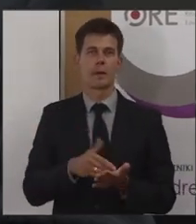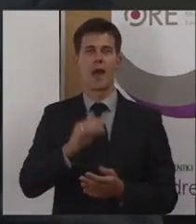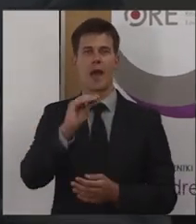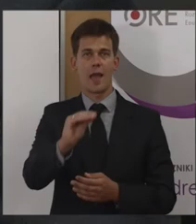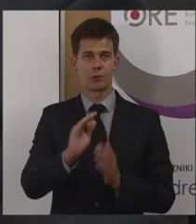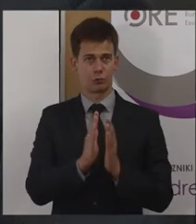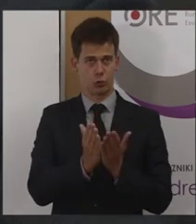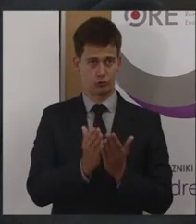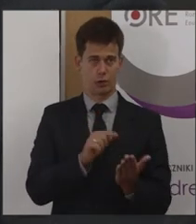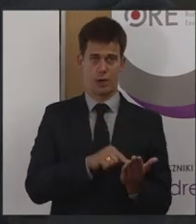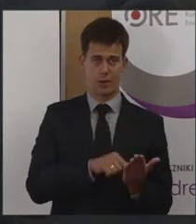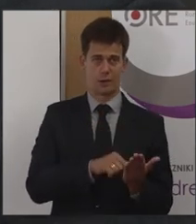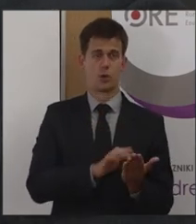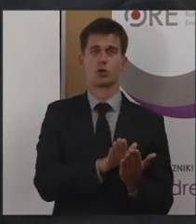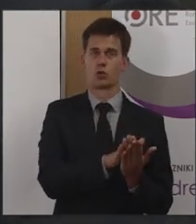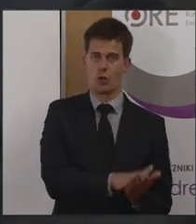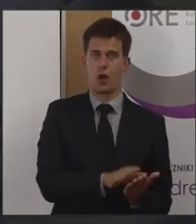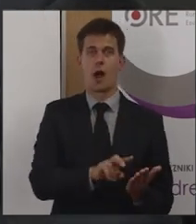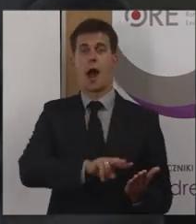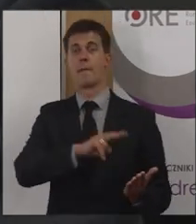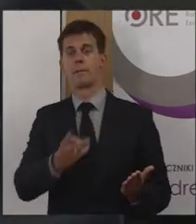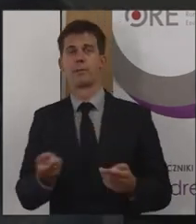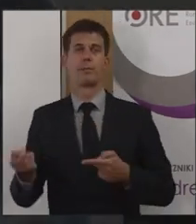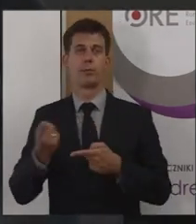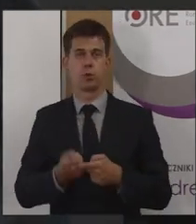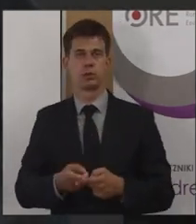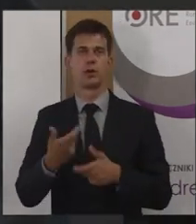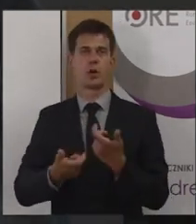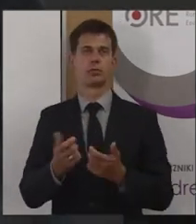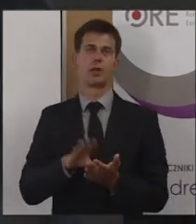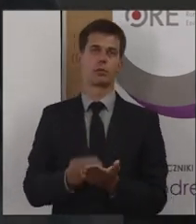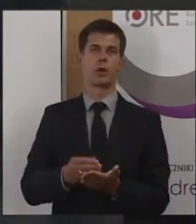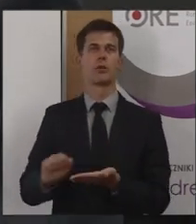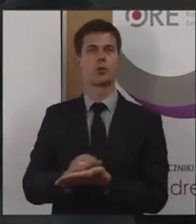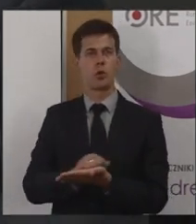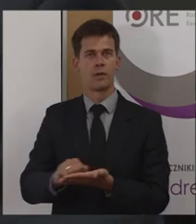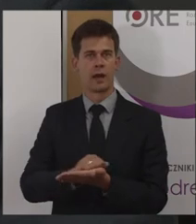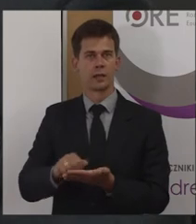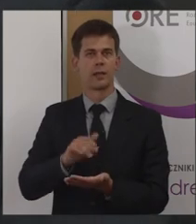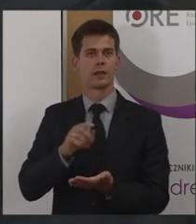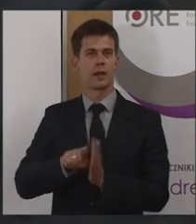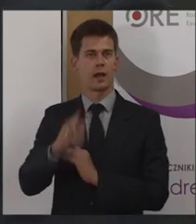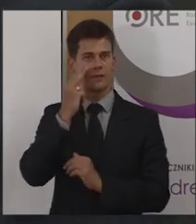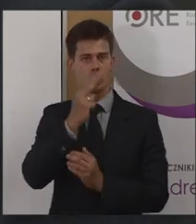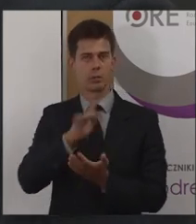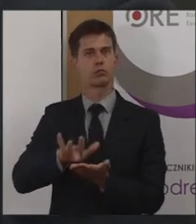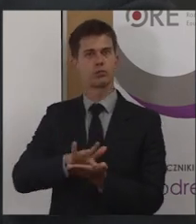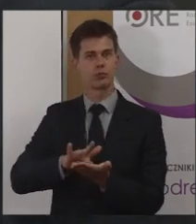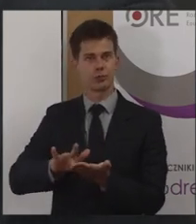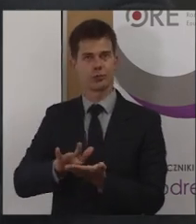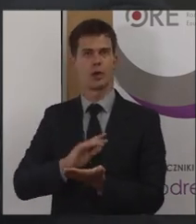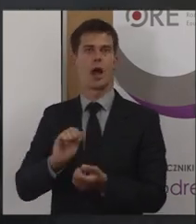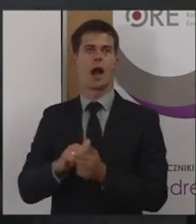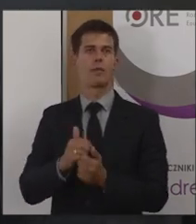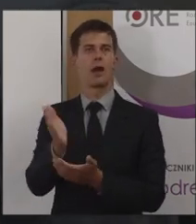dołożyć te dodatkowe rzeczy, o których mówią Państwo z ośrodków szkolno-wychowawczych czy Pan